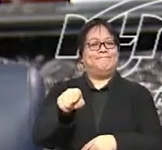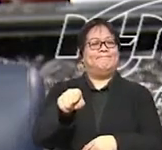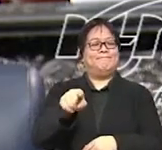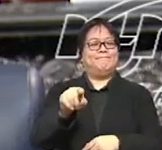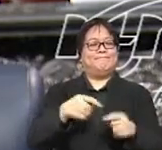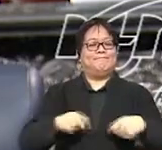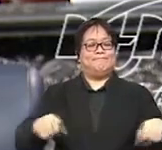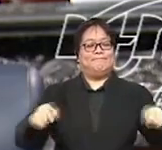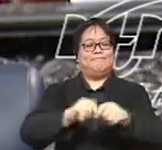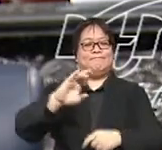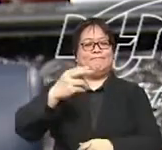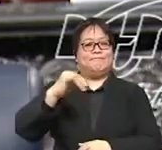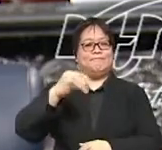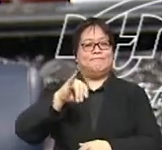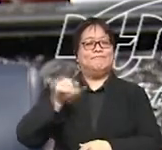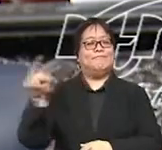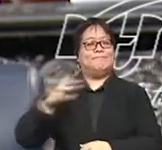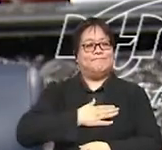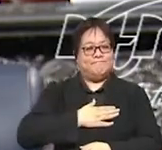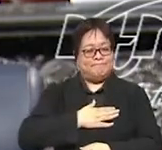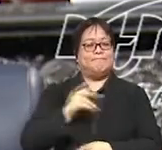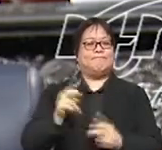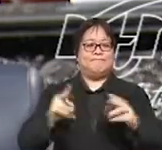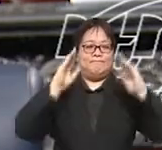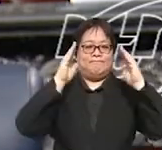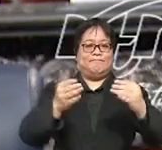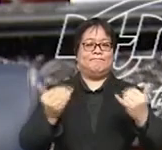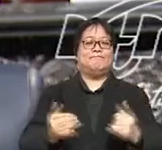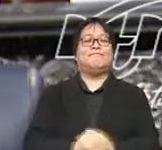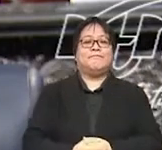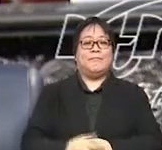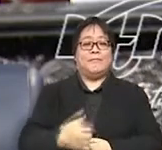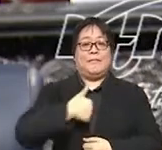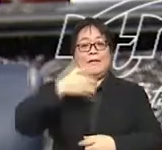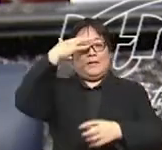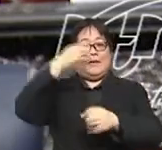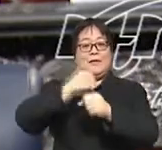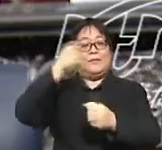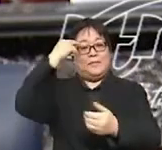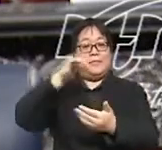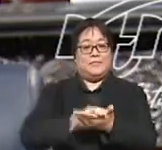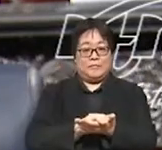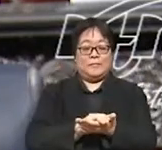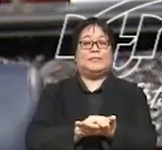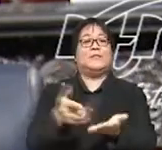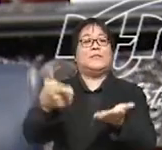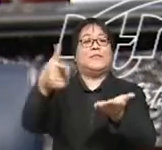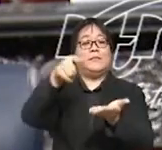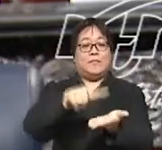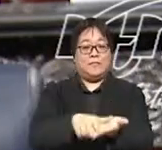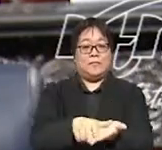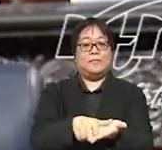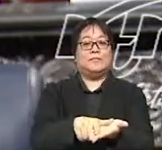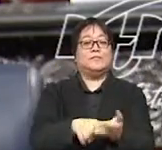sini dah Baginda amat menitikberatkan kau ini jadi atau ada saya itu saya yakin dan Percayalah bahwa laporan yang